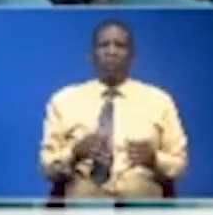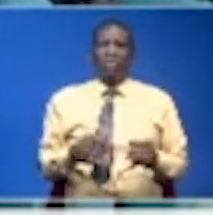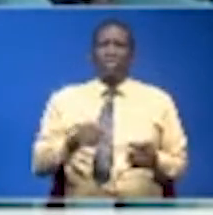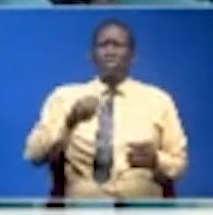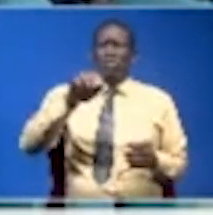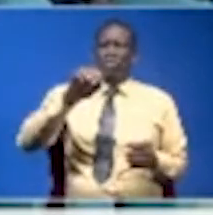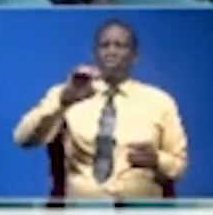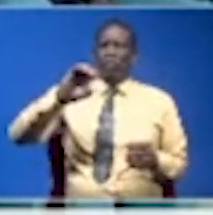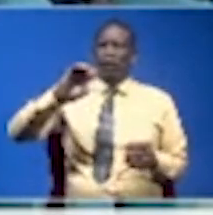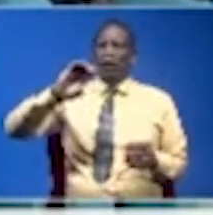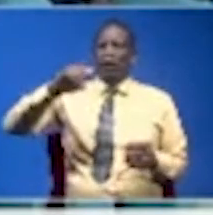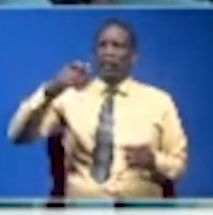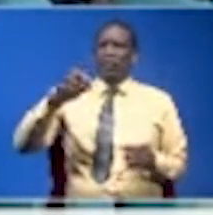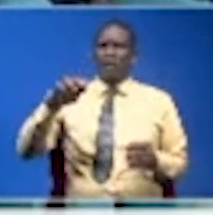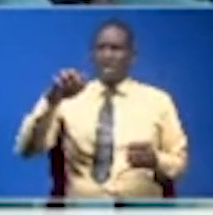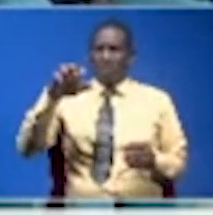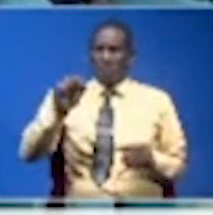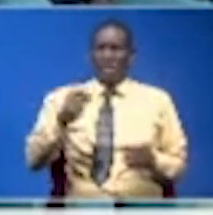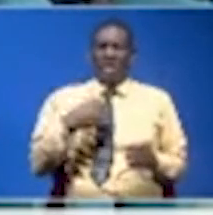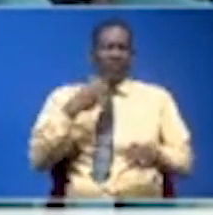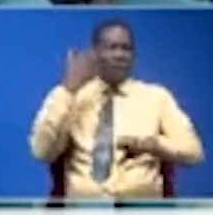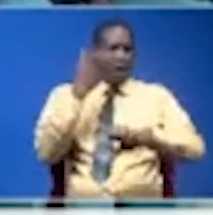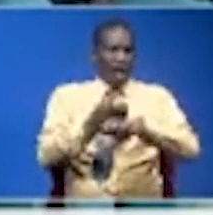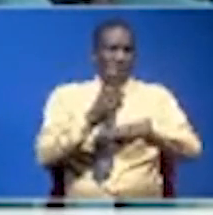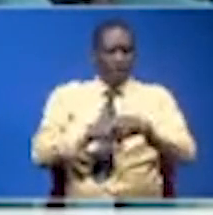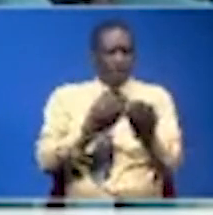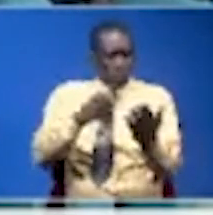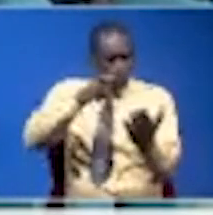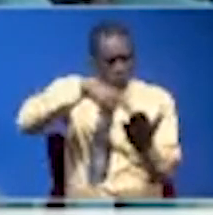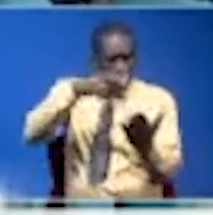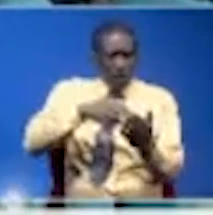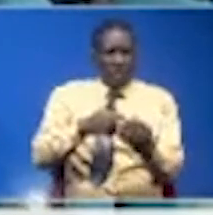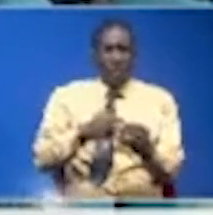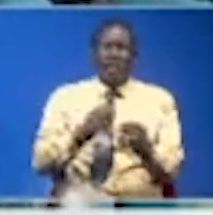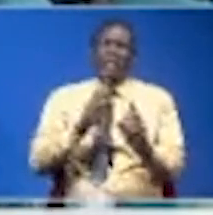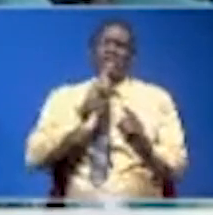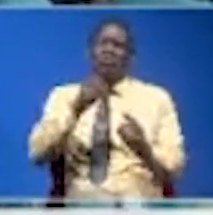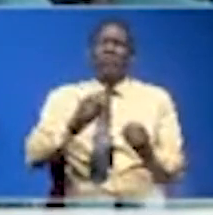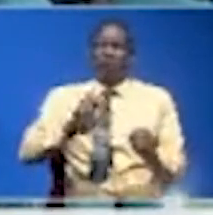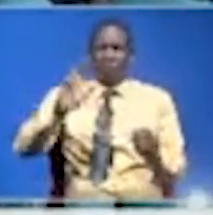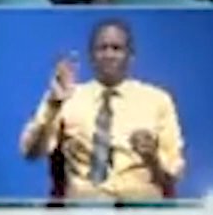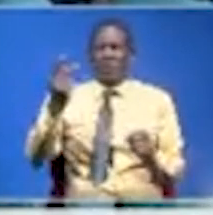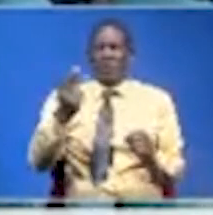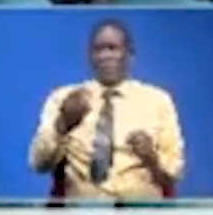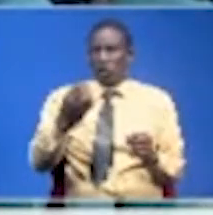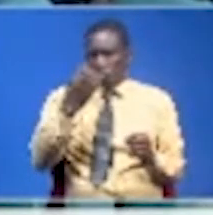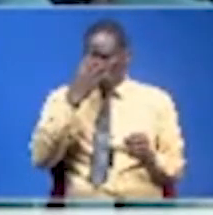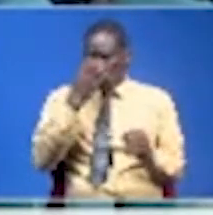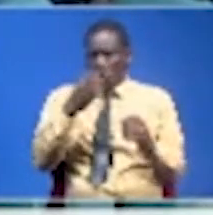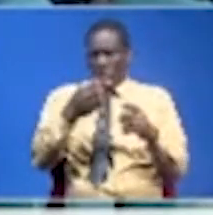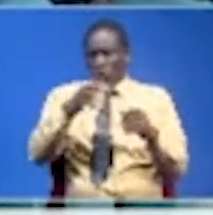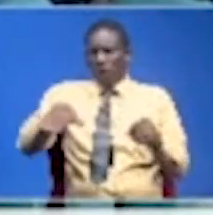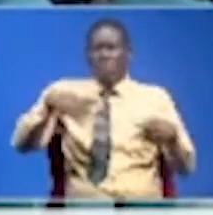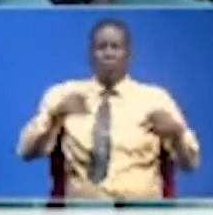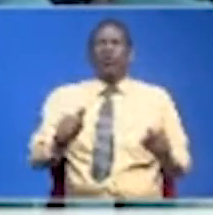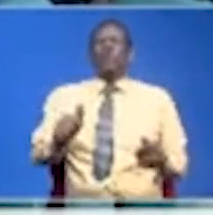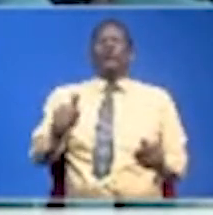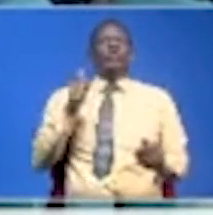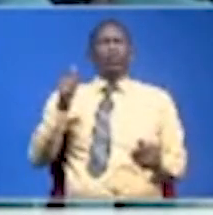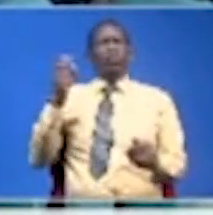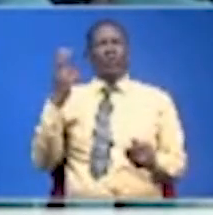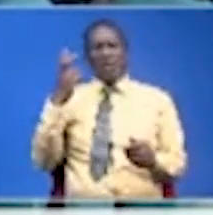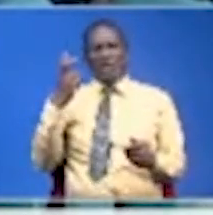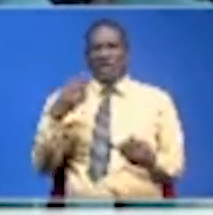Murithi, alikuwa na wakati mgumu kusoma hotuba ya rais, kwani wenyeji walikataa katu kusikiliza kwa kile walisema